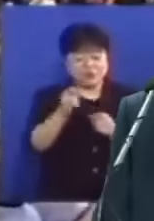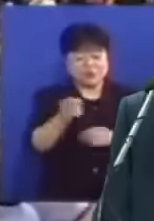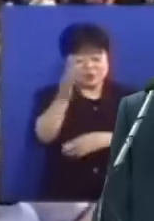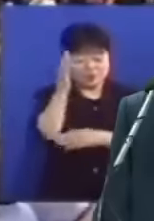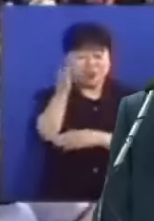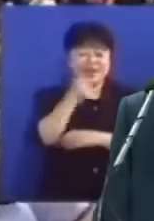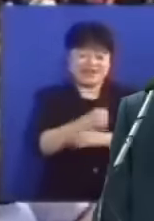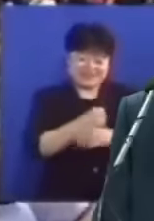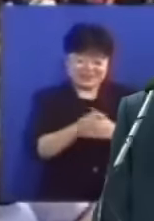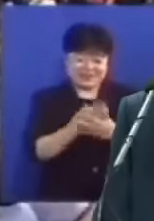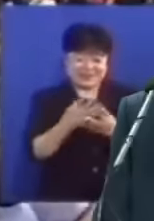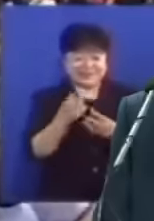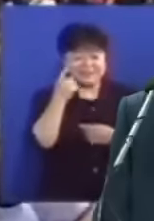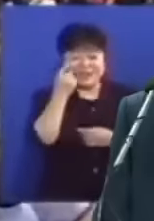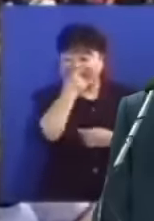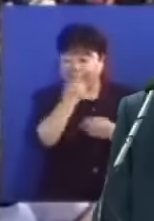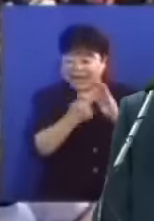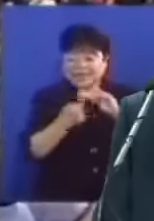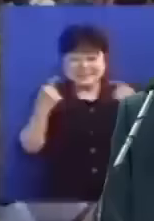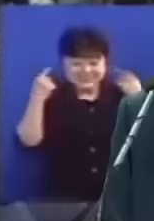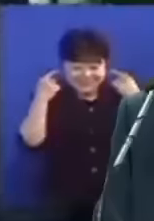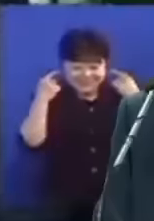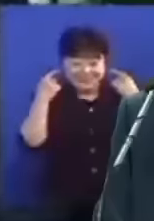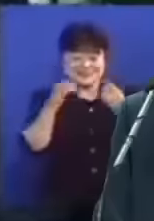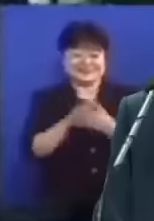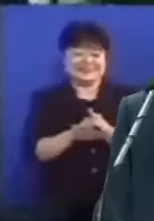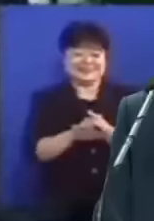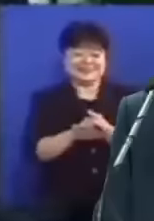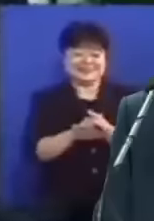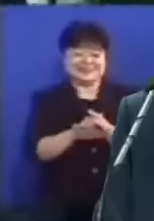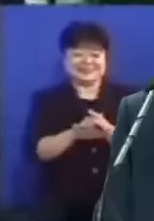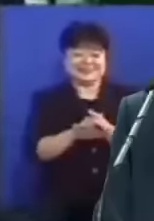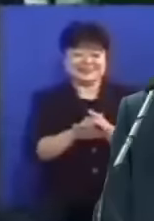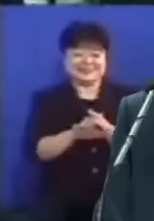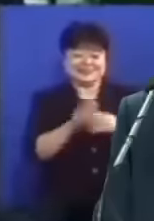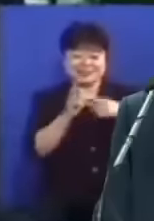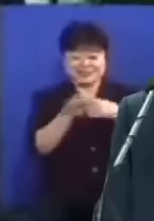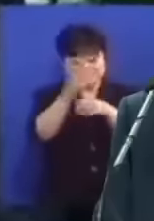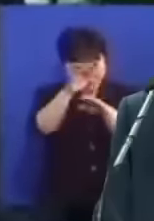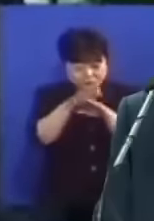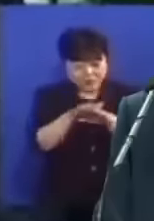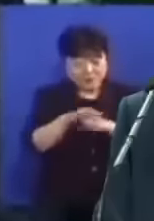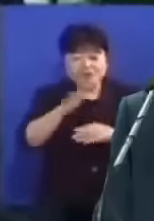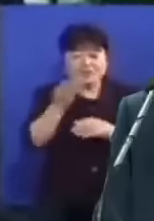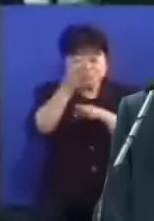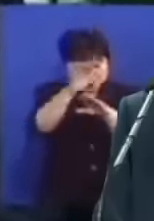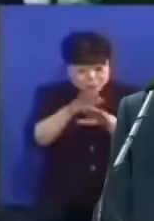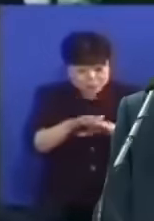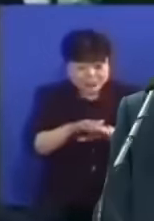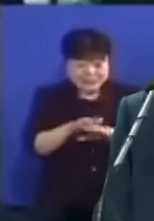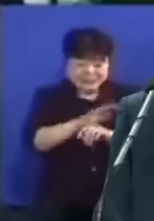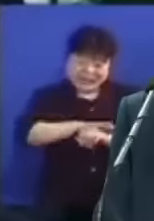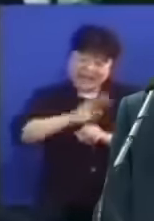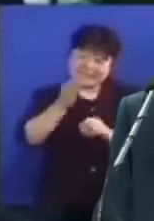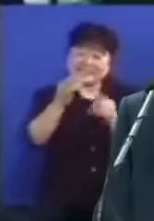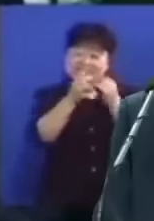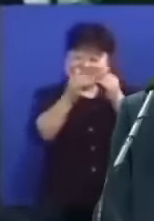목회를 해서 많은 사람의 간증을 들었습니다. 우리 교인들 중에 잘 나가는